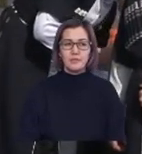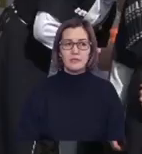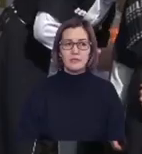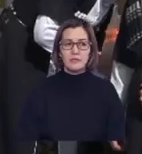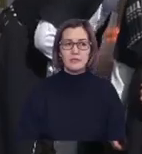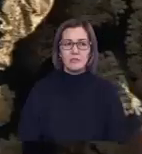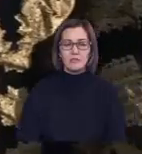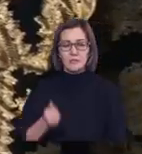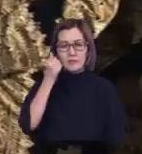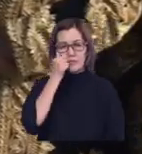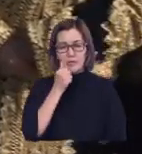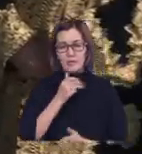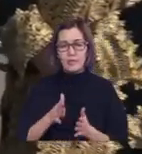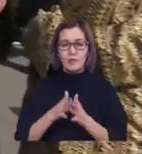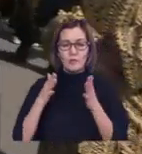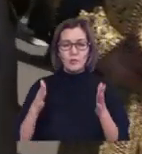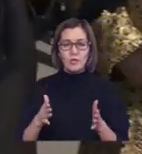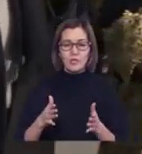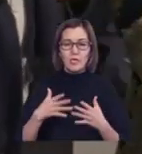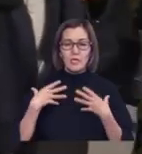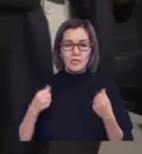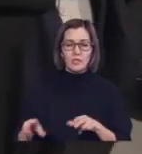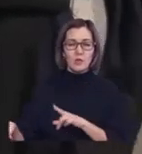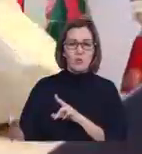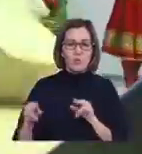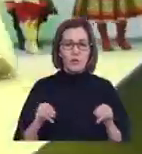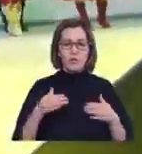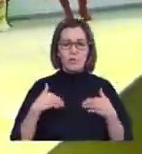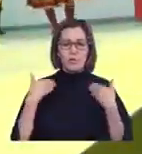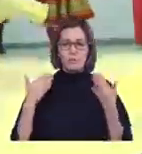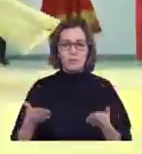здоровья, всех благ, чтобы у нас было мирное небо над головой.